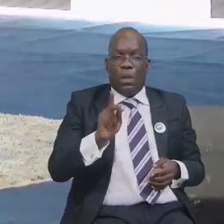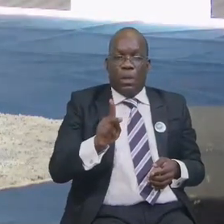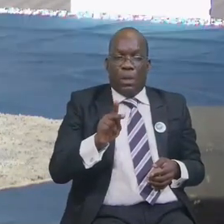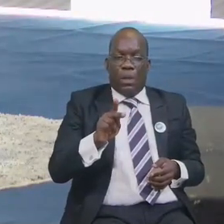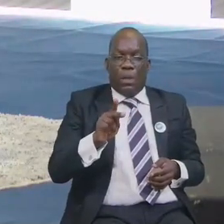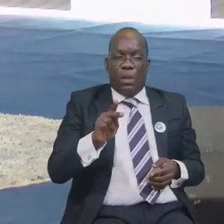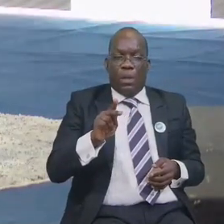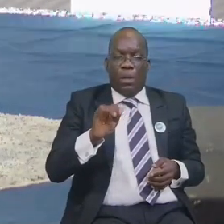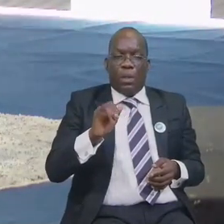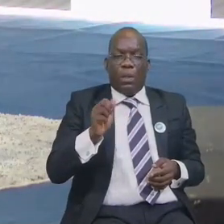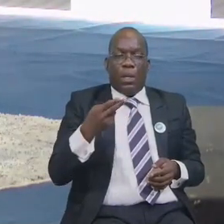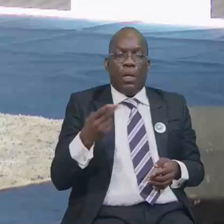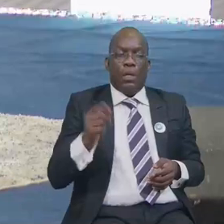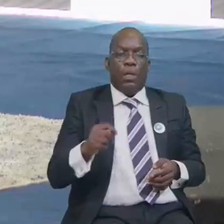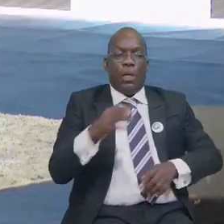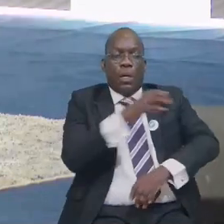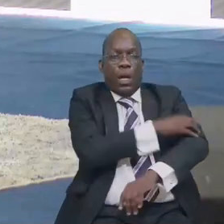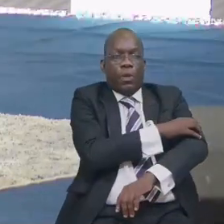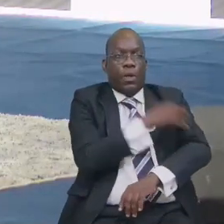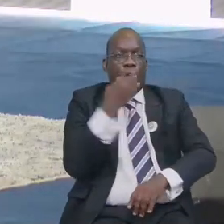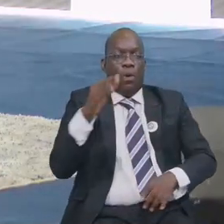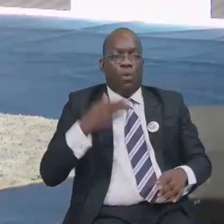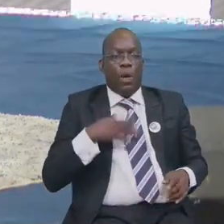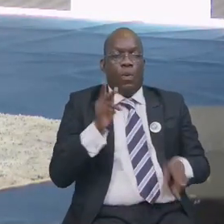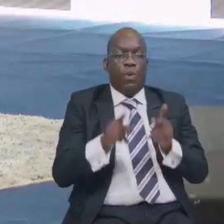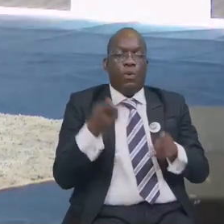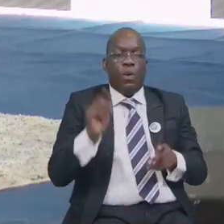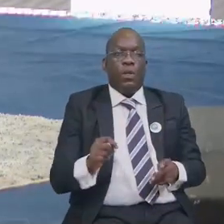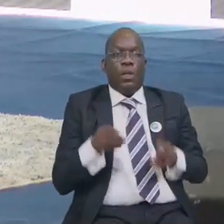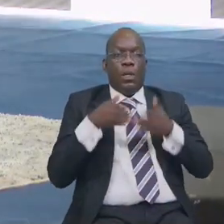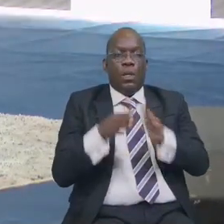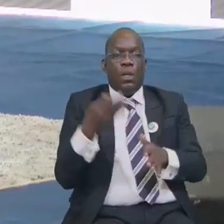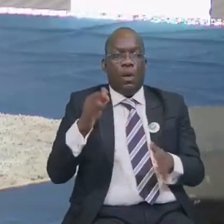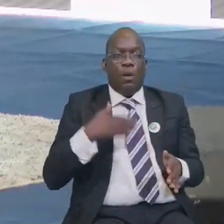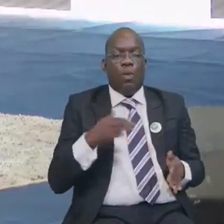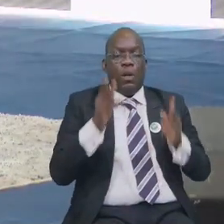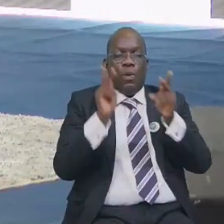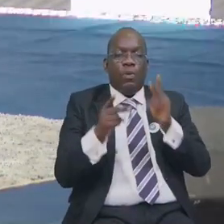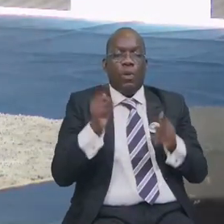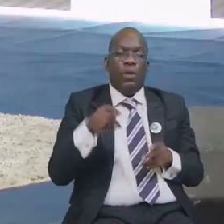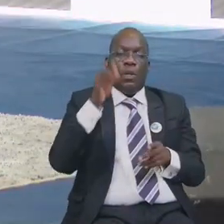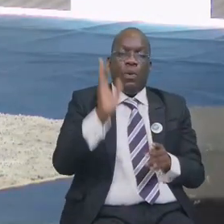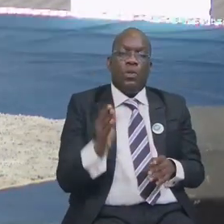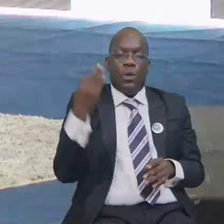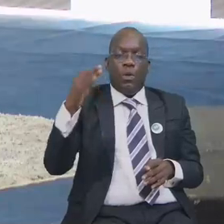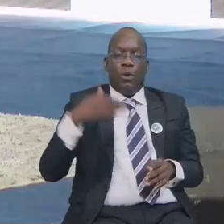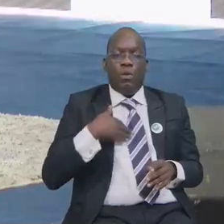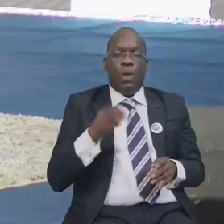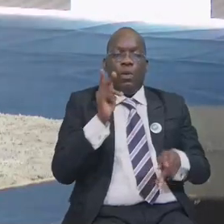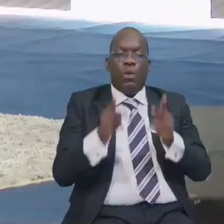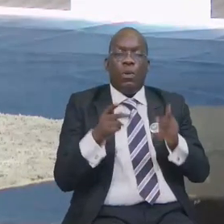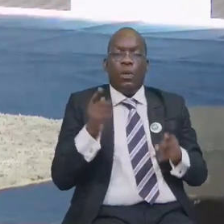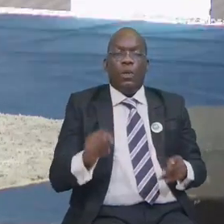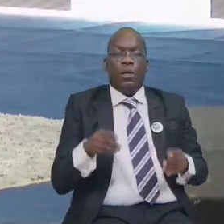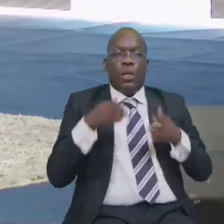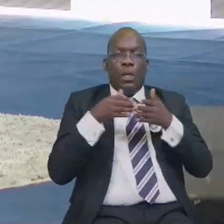Et dit à Ézéchias, chef de mon peuple, l'évêque de mon peuple, le pasteur de mon peuple, le dirigeant